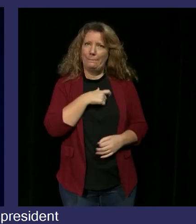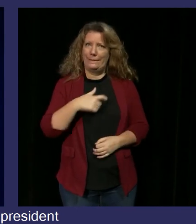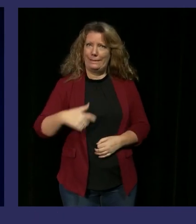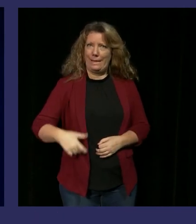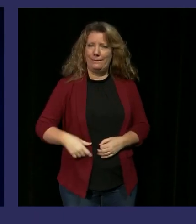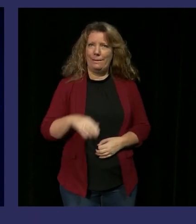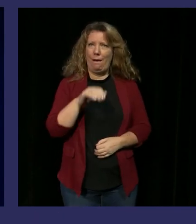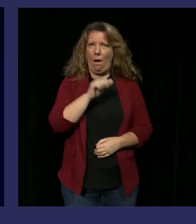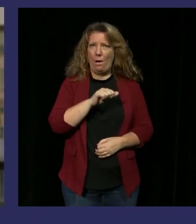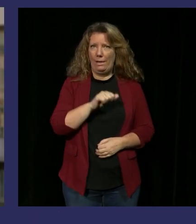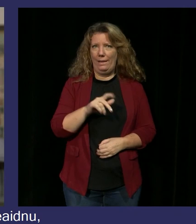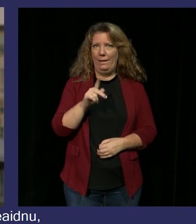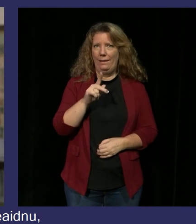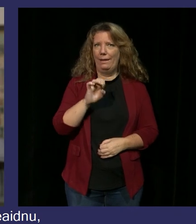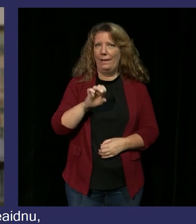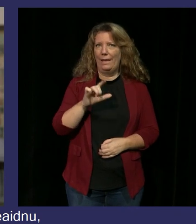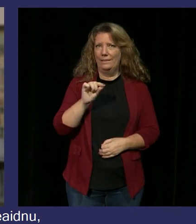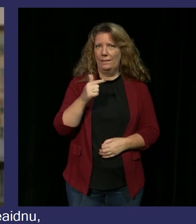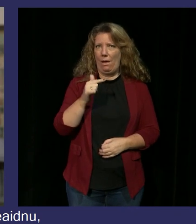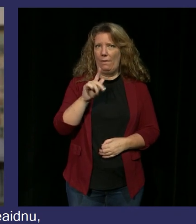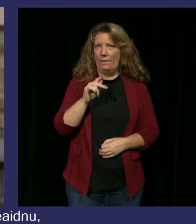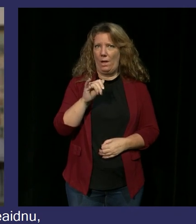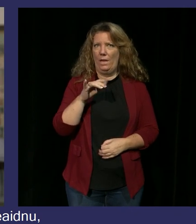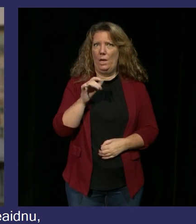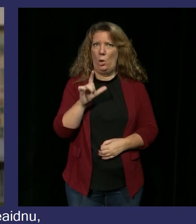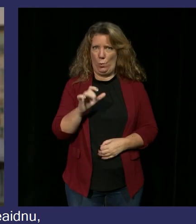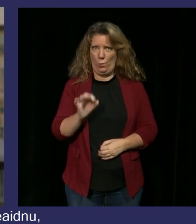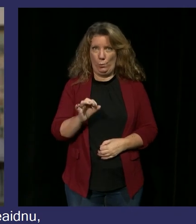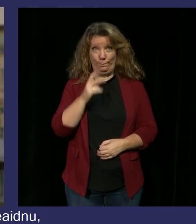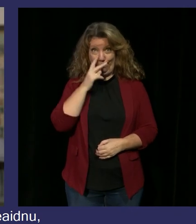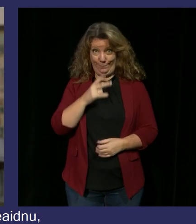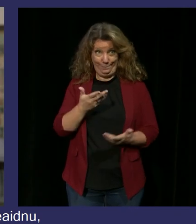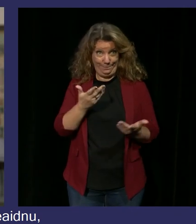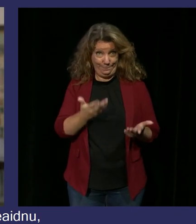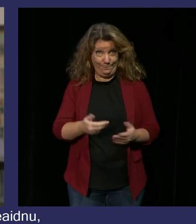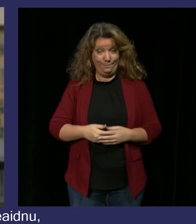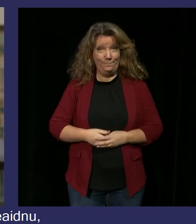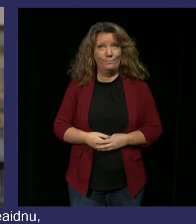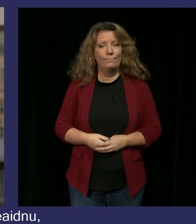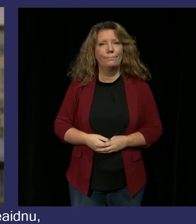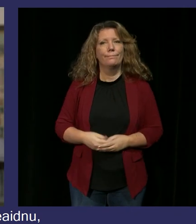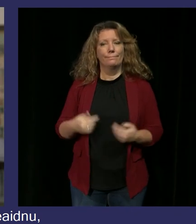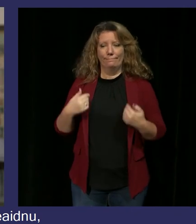Sær. Ja, jeg vokste jo opp i